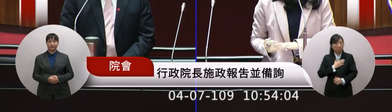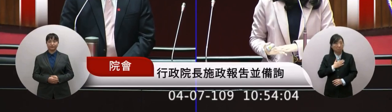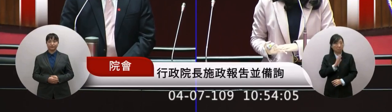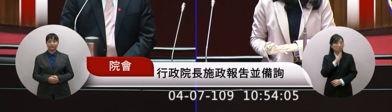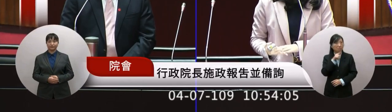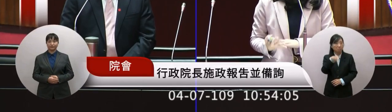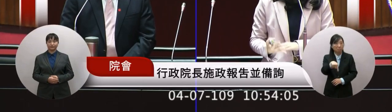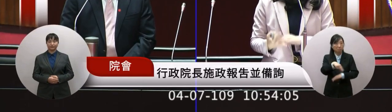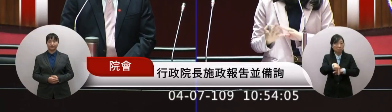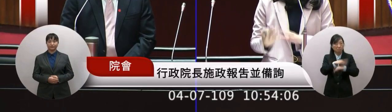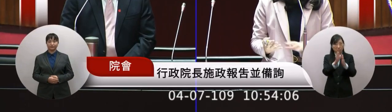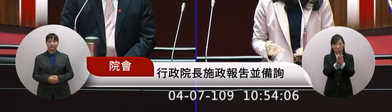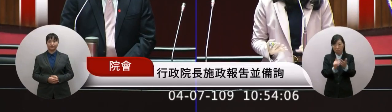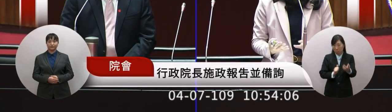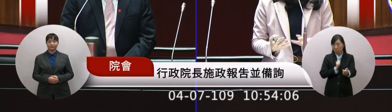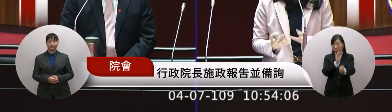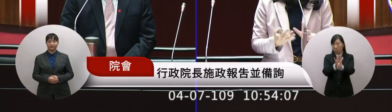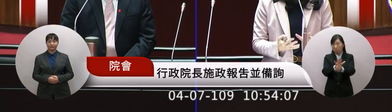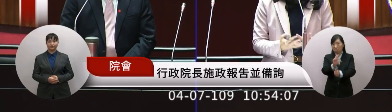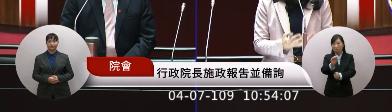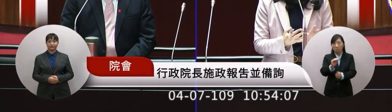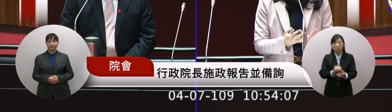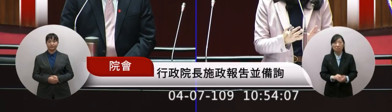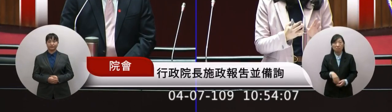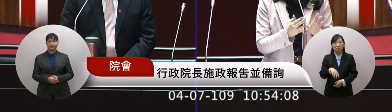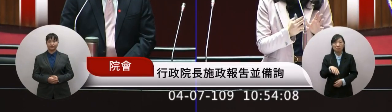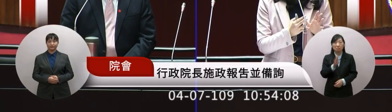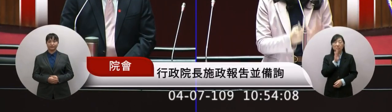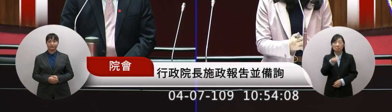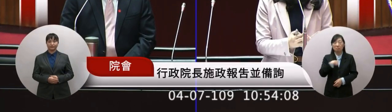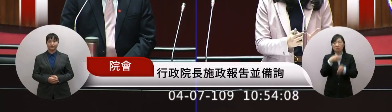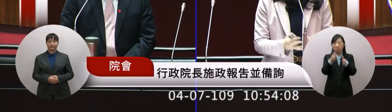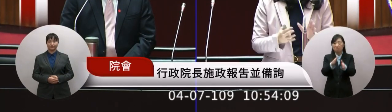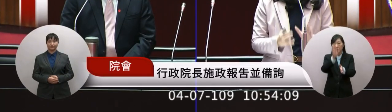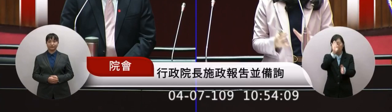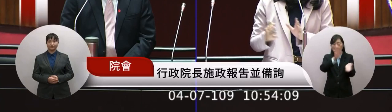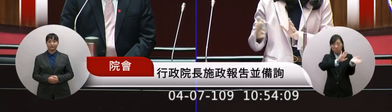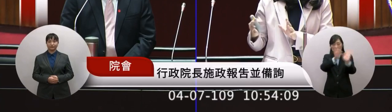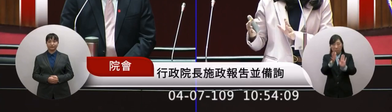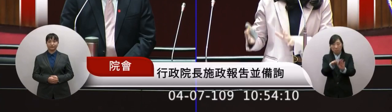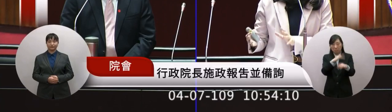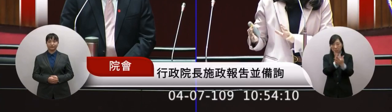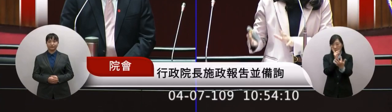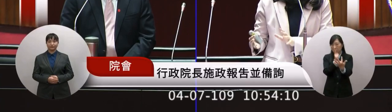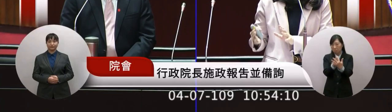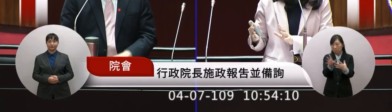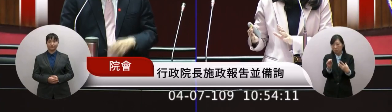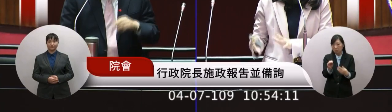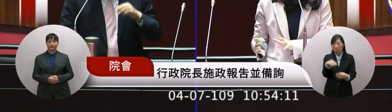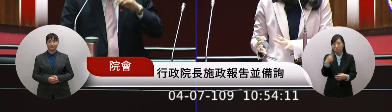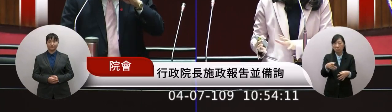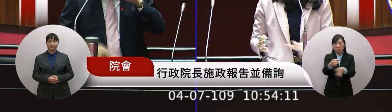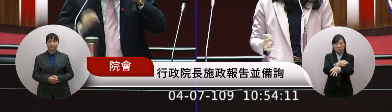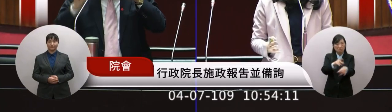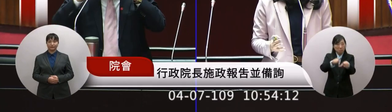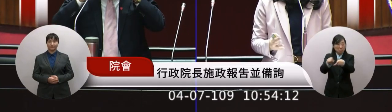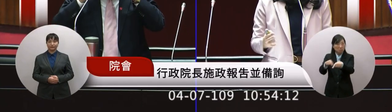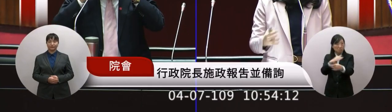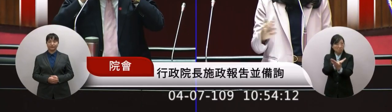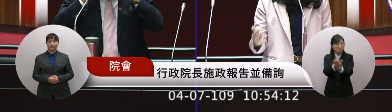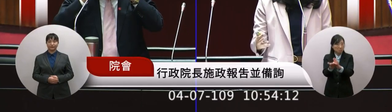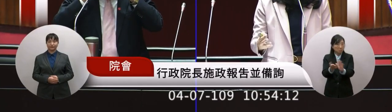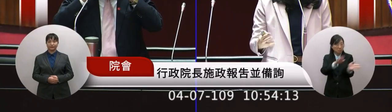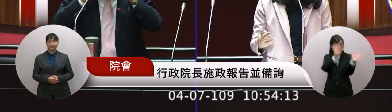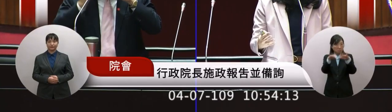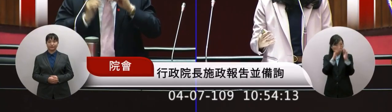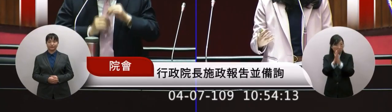能够真的见效，其实还是仰赖于我们对疫情是否能够正确的预测，还有我们对于产业受冲击的盘点。所以在